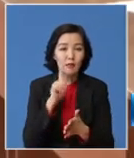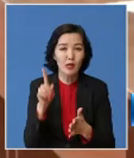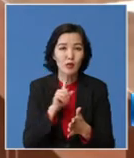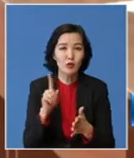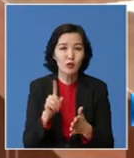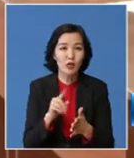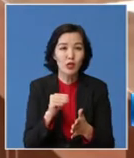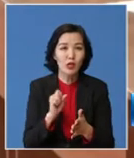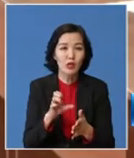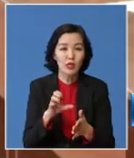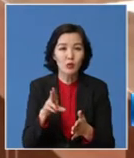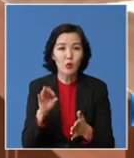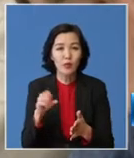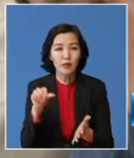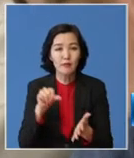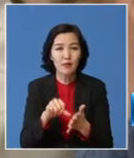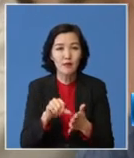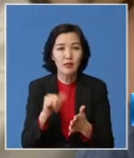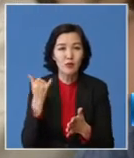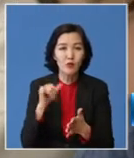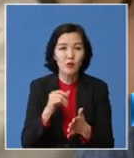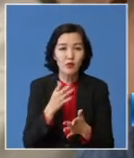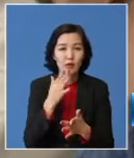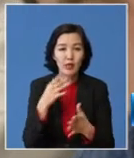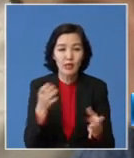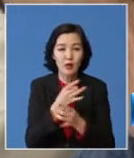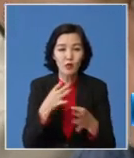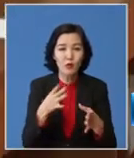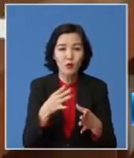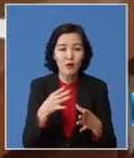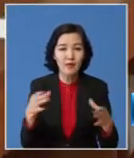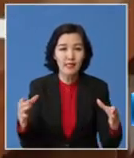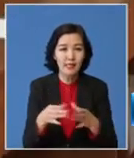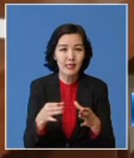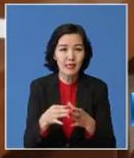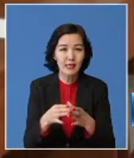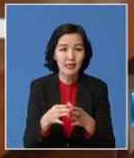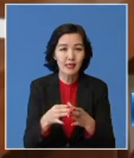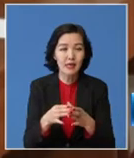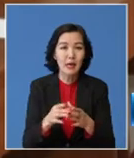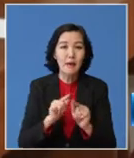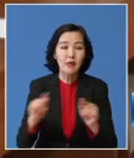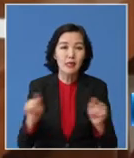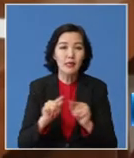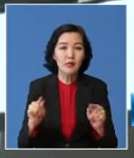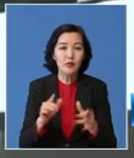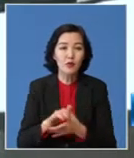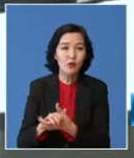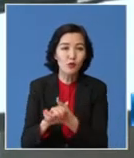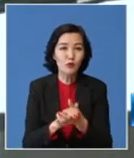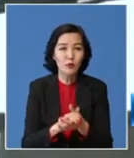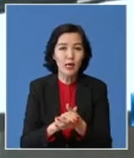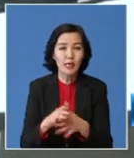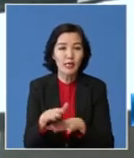молодежного крыла «Жас Отан» и представители Уйгурского этнокультурного центра. Последние пропагандировали дружбу